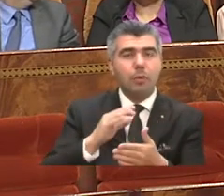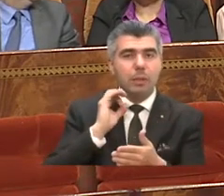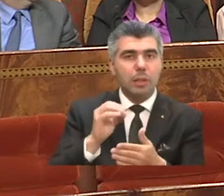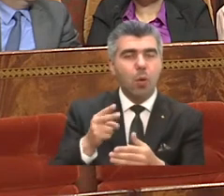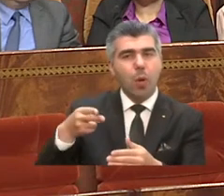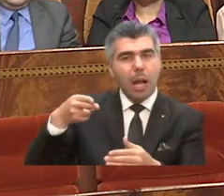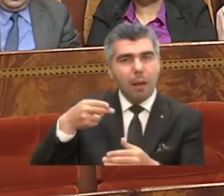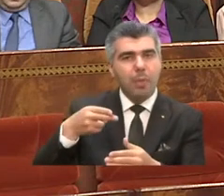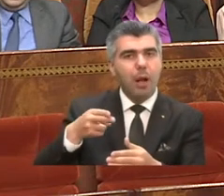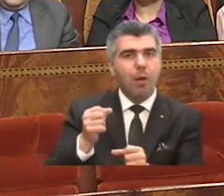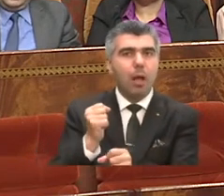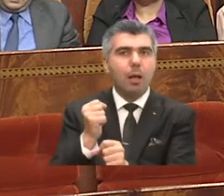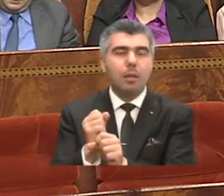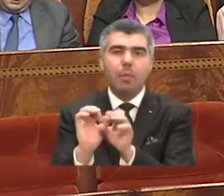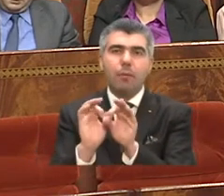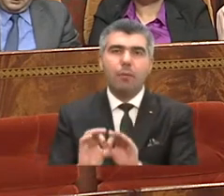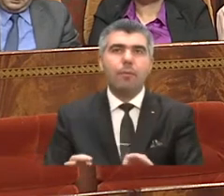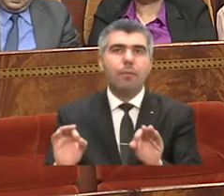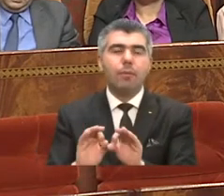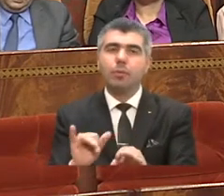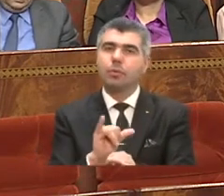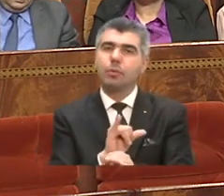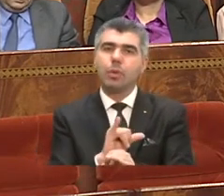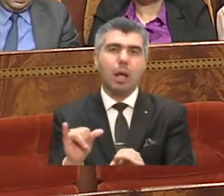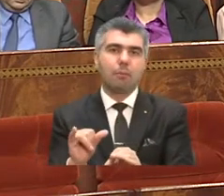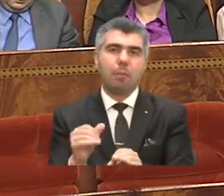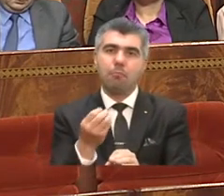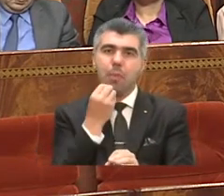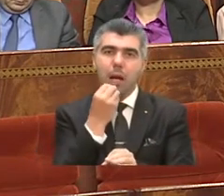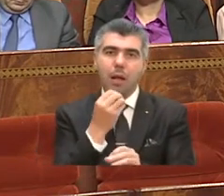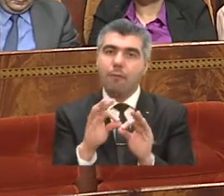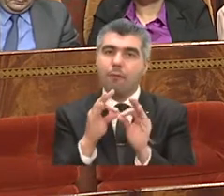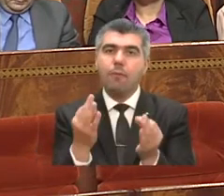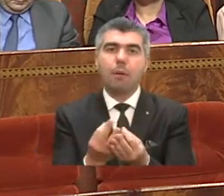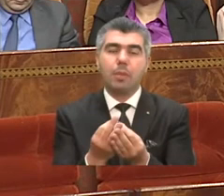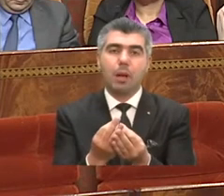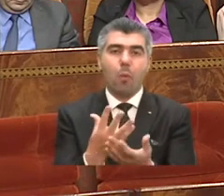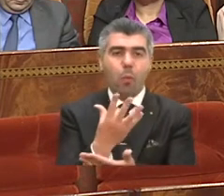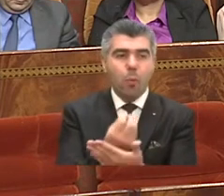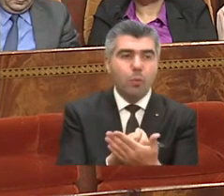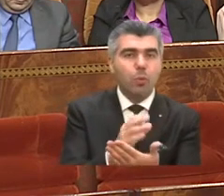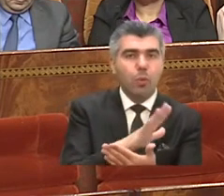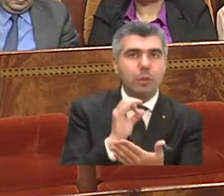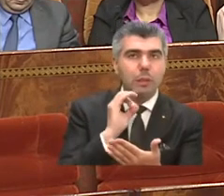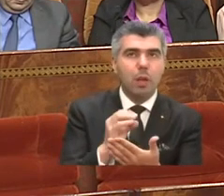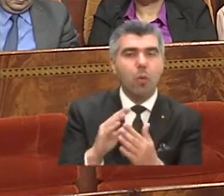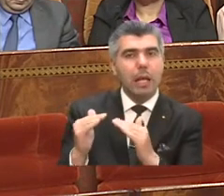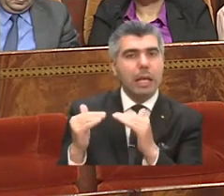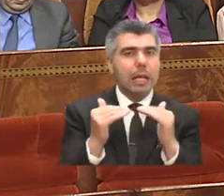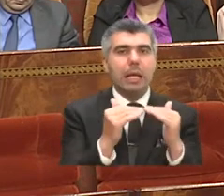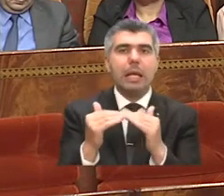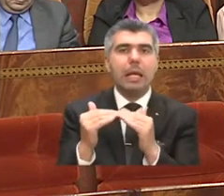التقنيين والاداريين، راه ما كيلقاوش انهم يسدوا الرمق ديال الاسر ديالهم، خصوصا ملي كتكون الازمه حالهم حال